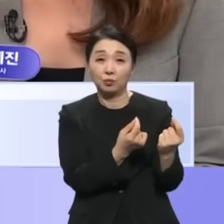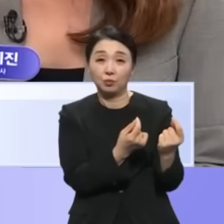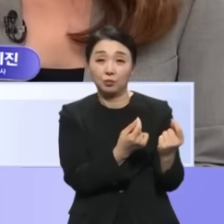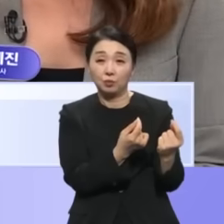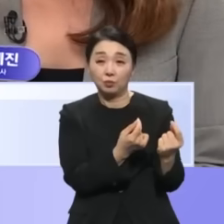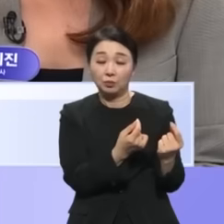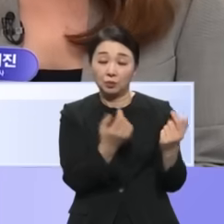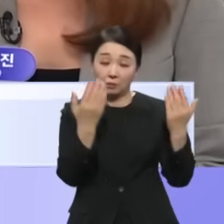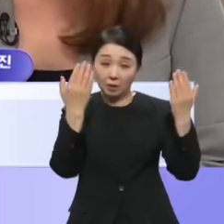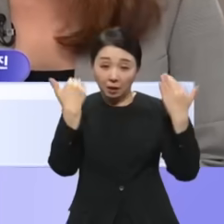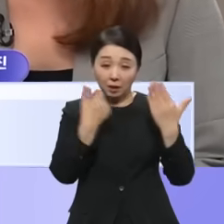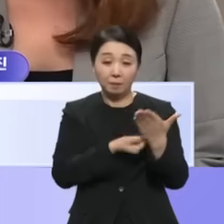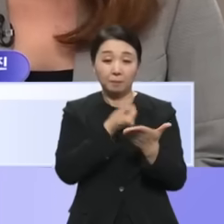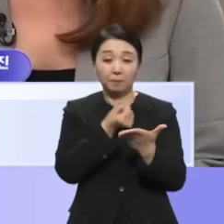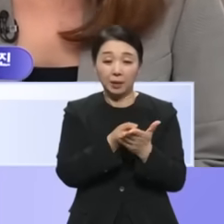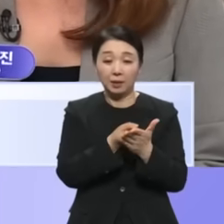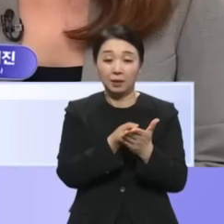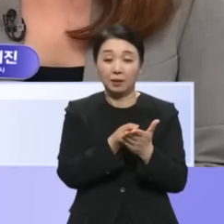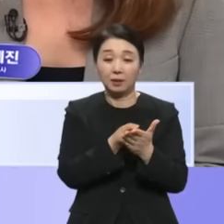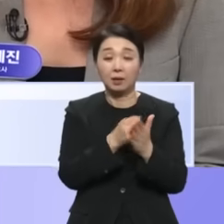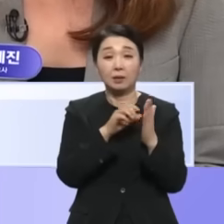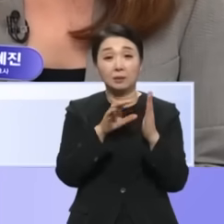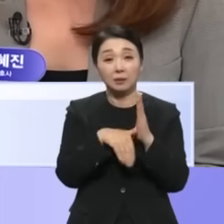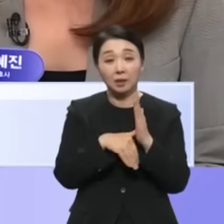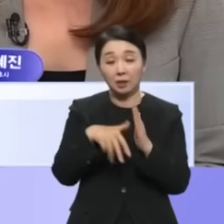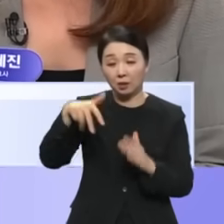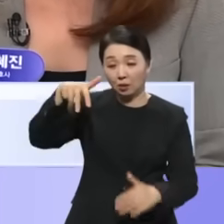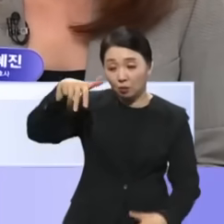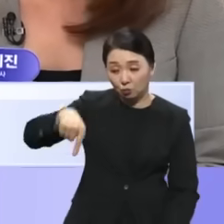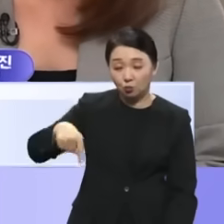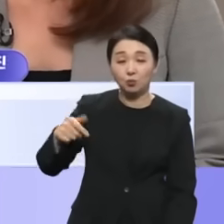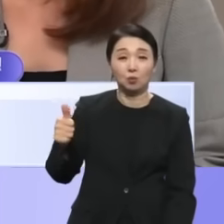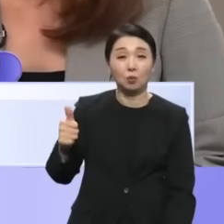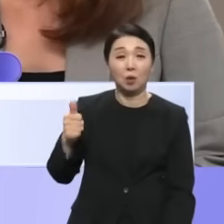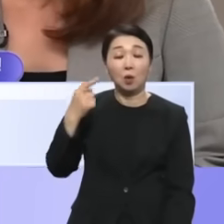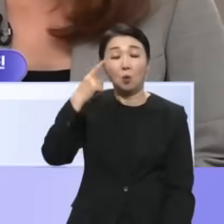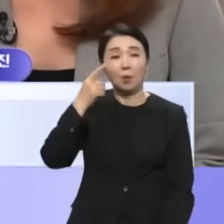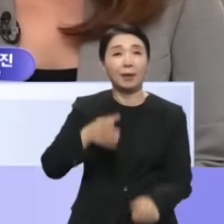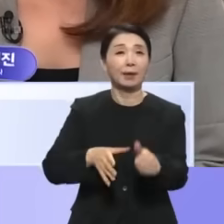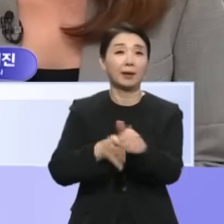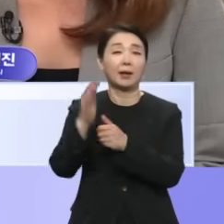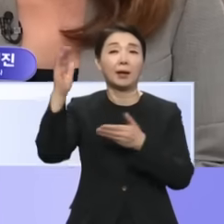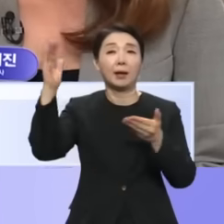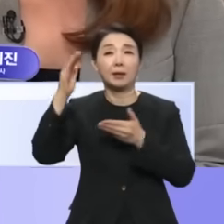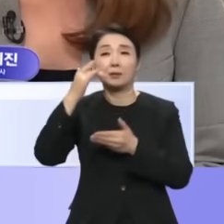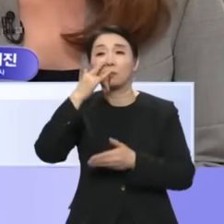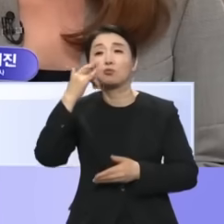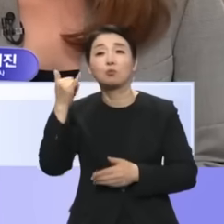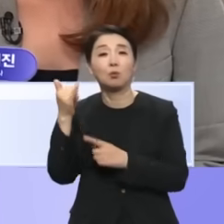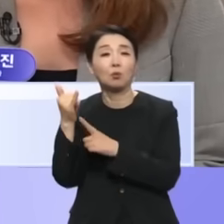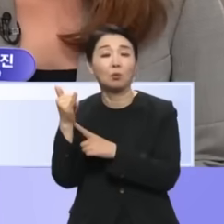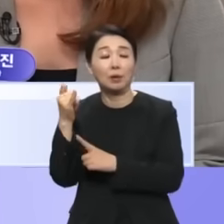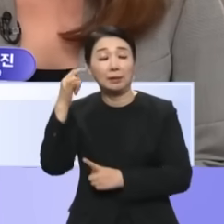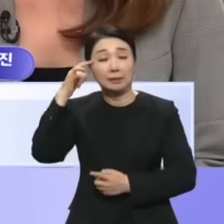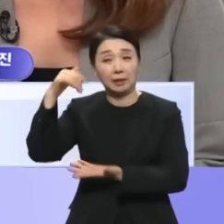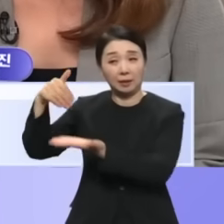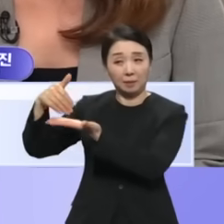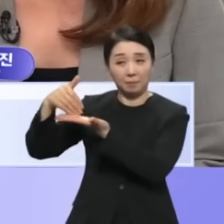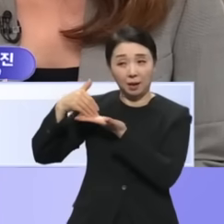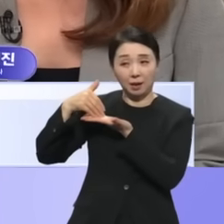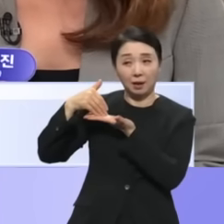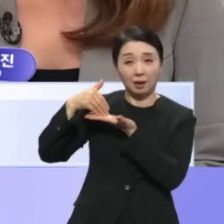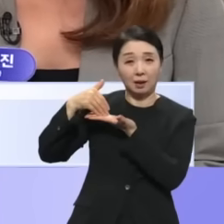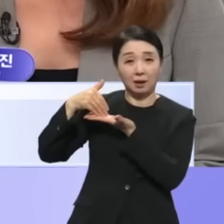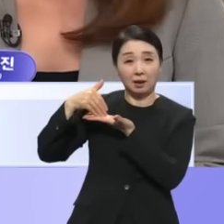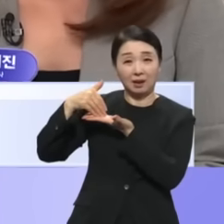이런 학교의 결정사안을이 주호민씨 어떻게 보면 가해 학생이잖아요 가해 학생이 학부모의 의견이